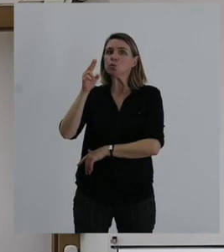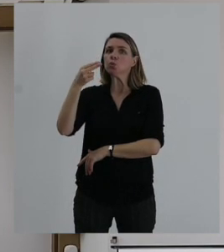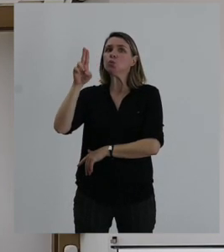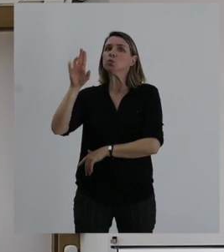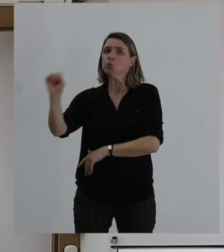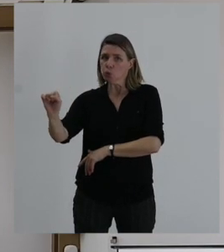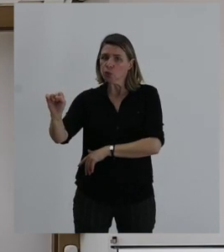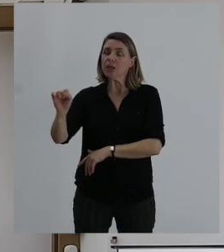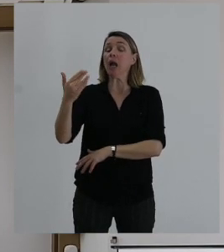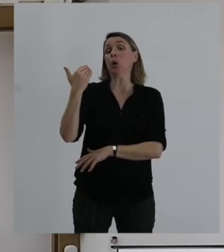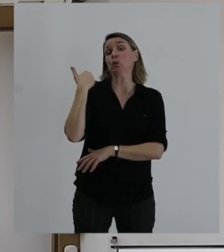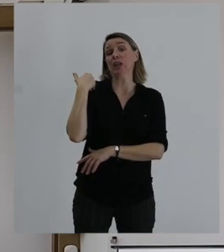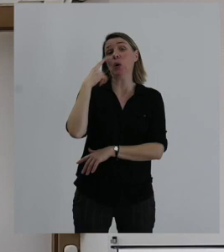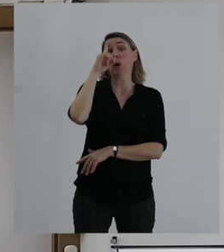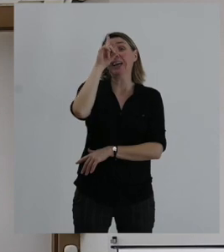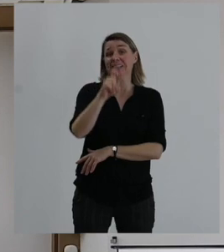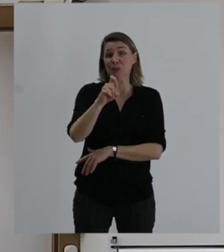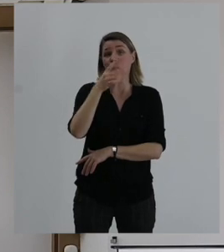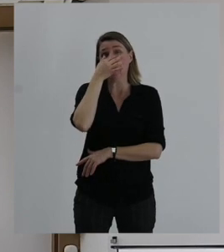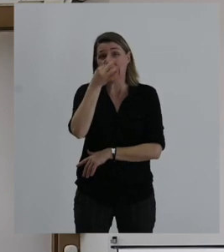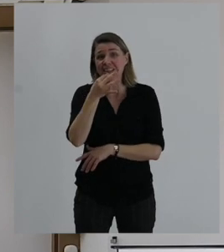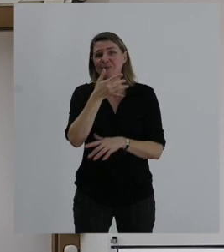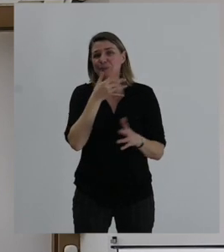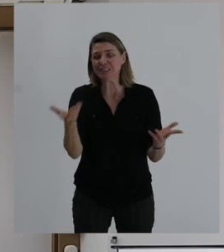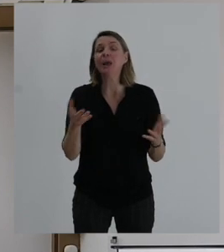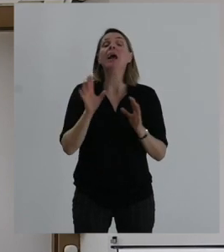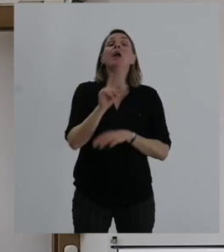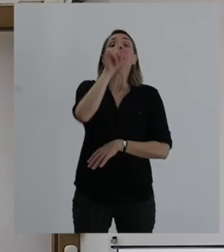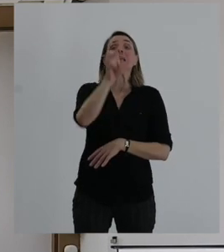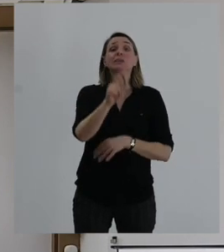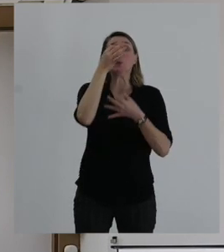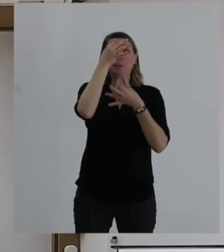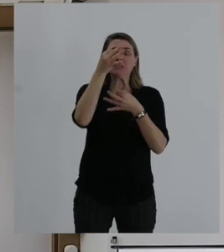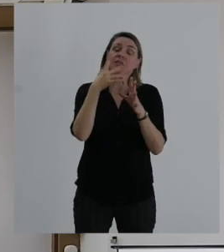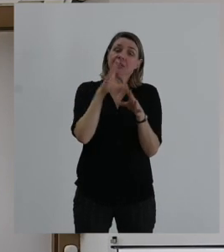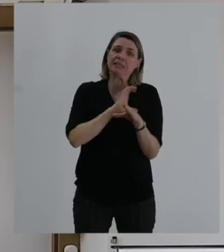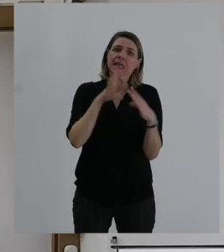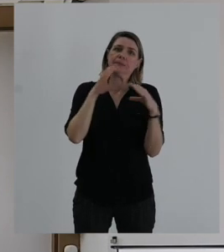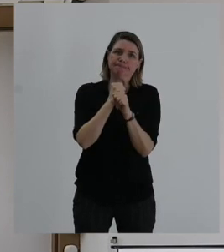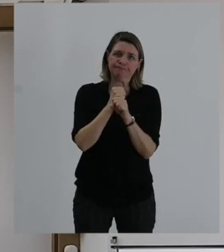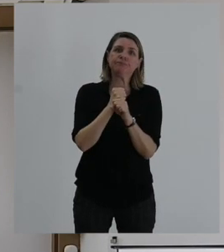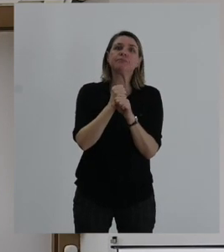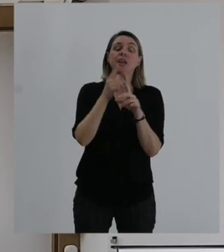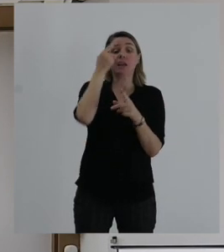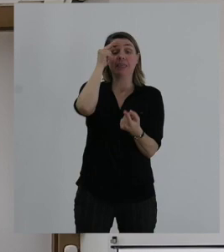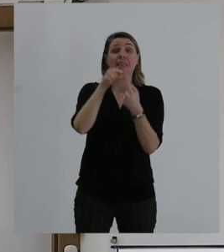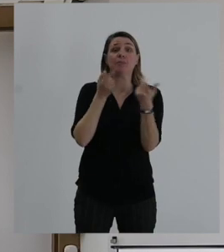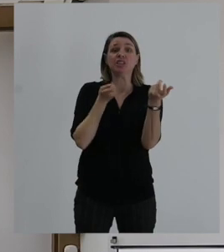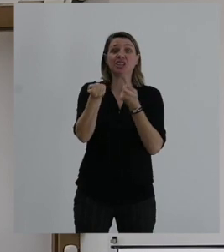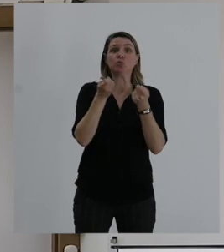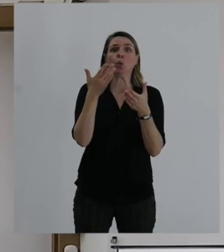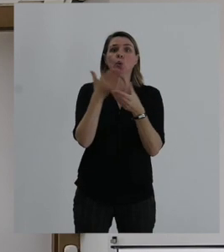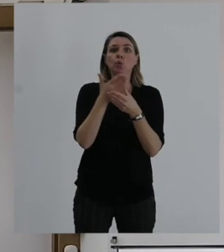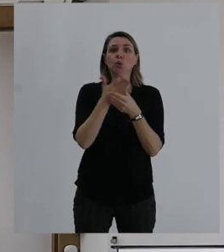l'heure sur la gouvernance. Moi, j'ai une question précise, et je vais essayer d'être très bref, sur la gestion des